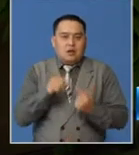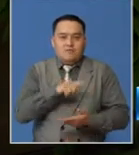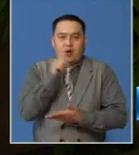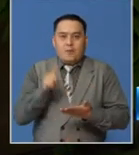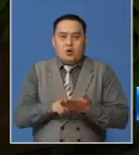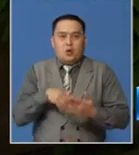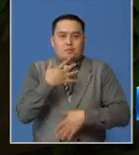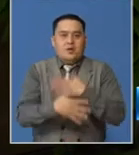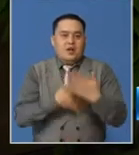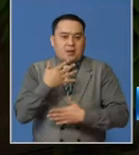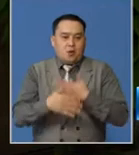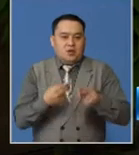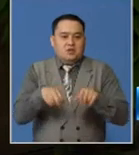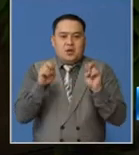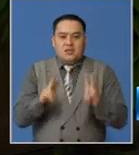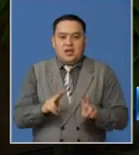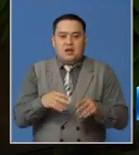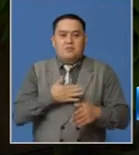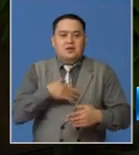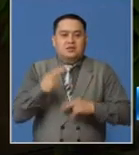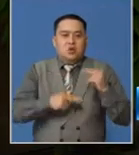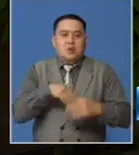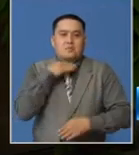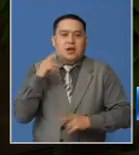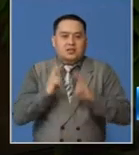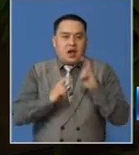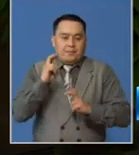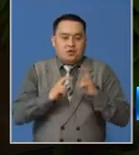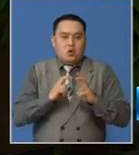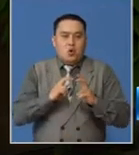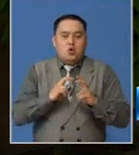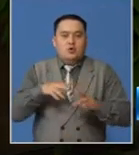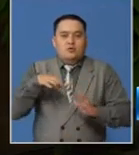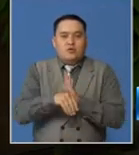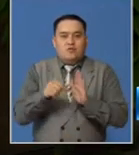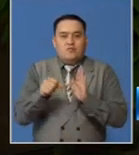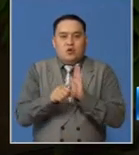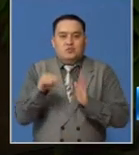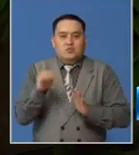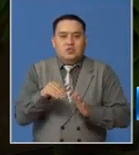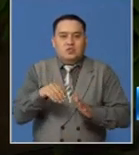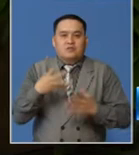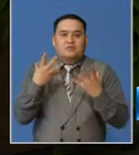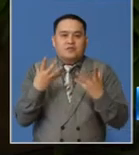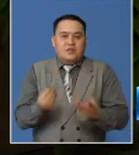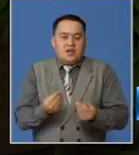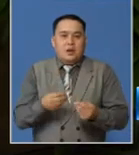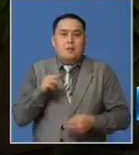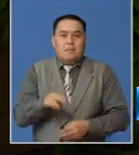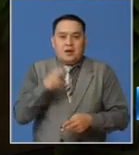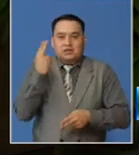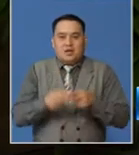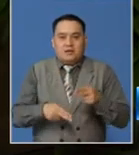вопрос его переработки. Специально для этого мы строим мясокомбинат. Его мощность 8 тысяч голов скота в день. Уже в марте